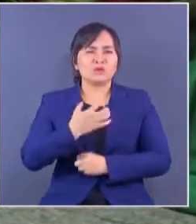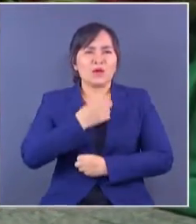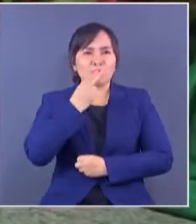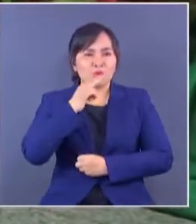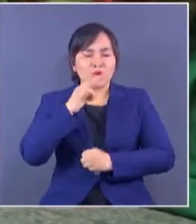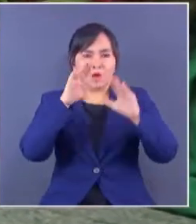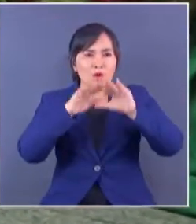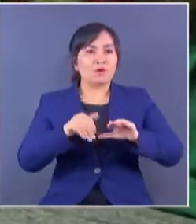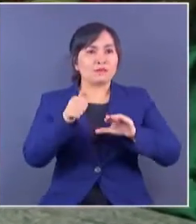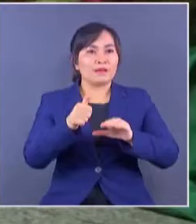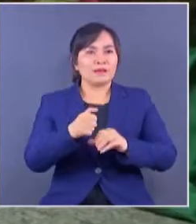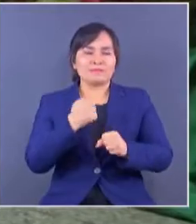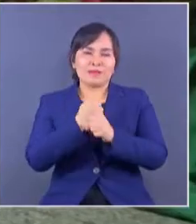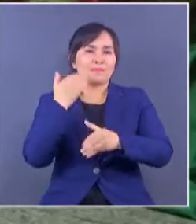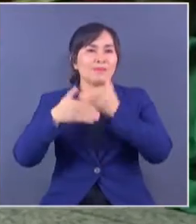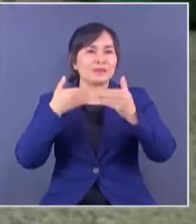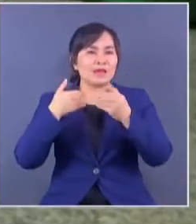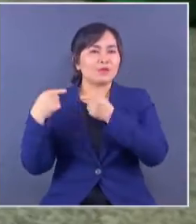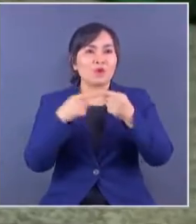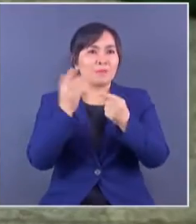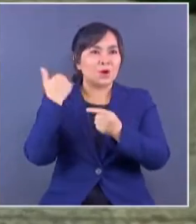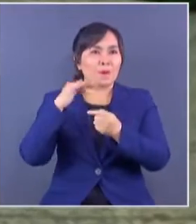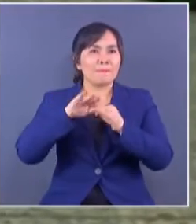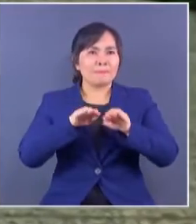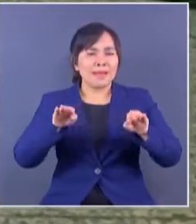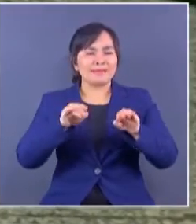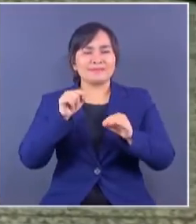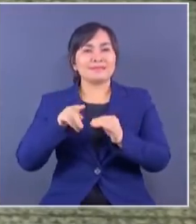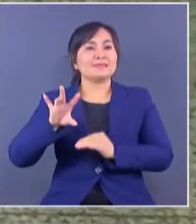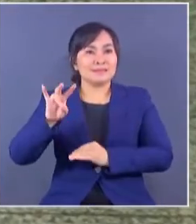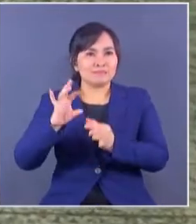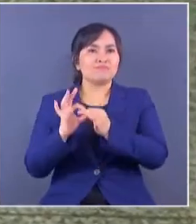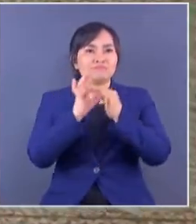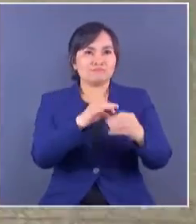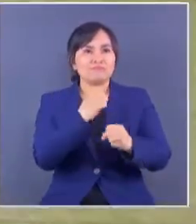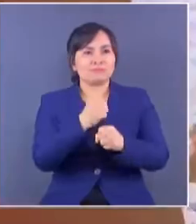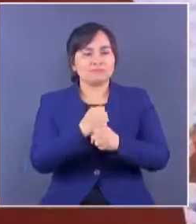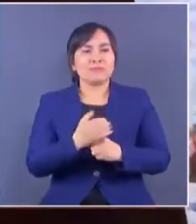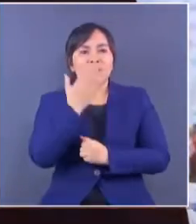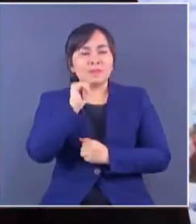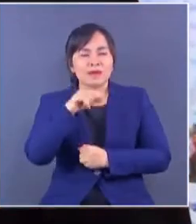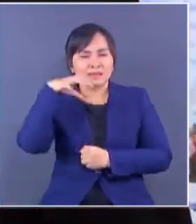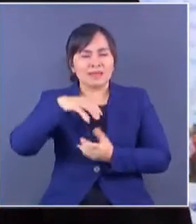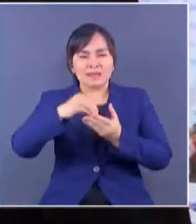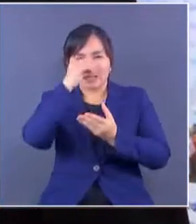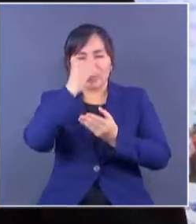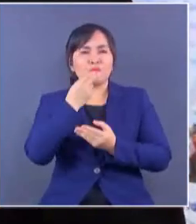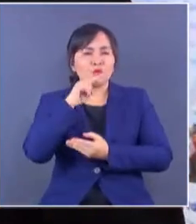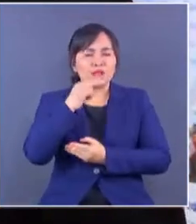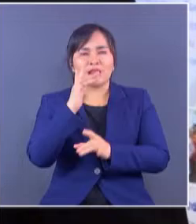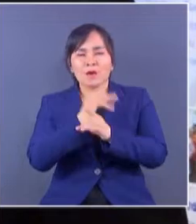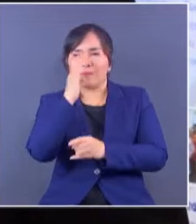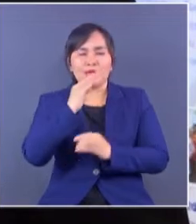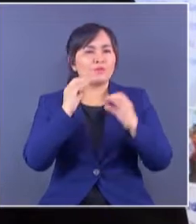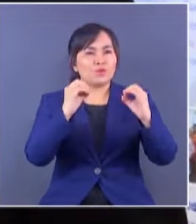ซึ่งเป็นผลงานเด่นที่ต่อยอดมาจาก7มาตรการเพื่อสถานศึกษาปลอดบุหรี่และแอลกอฮอล์ เรามีชื่อเสียงนะคะในเรื่องของ